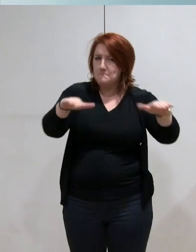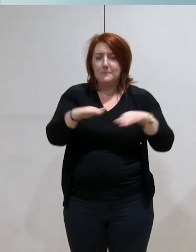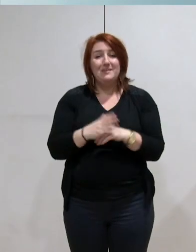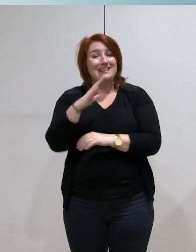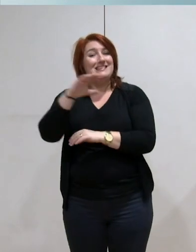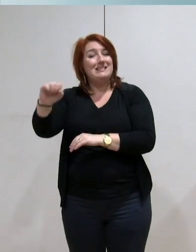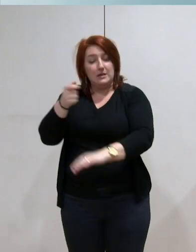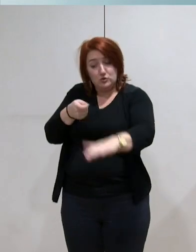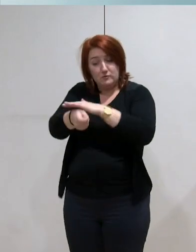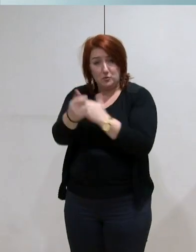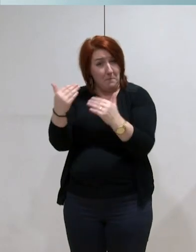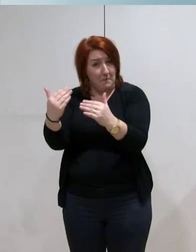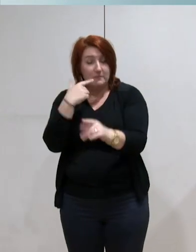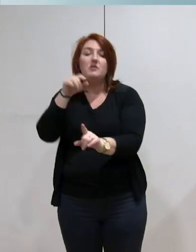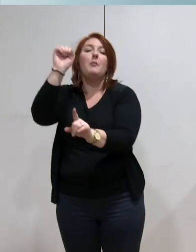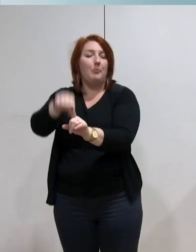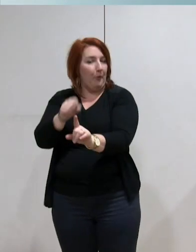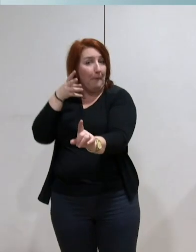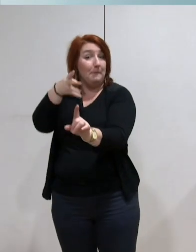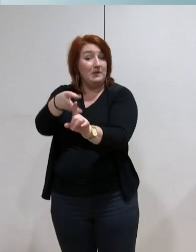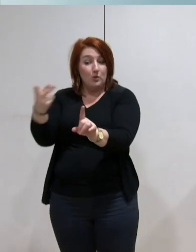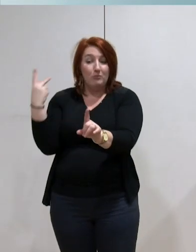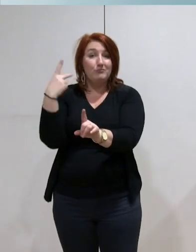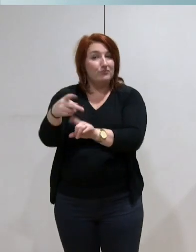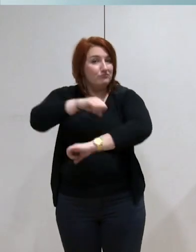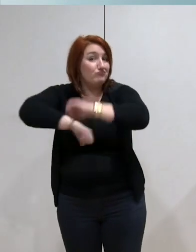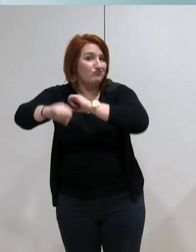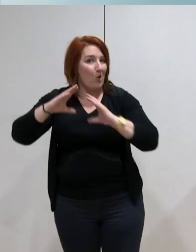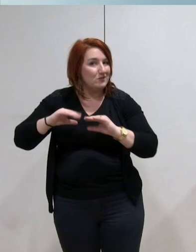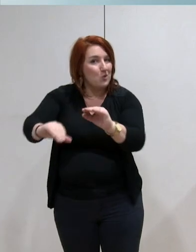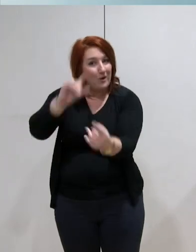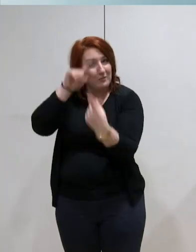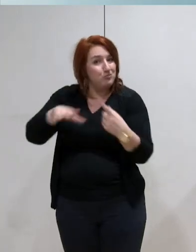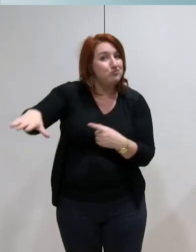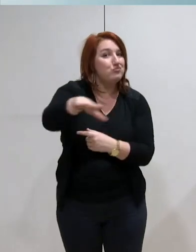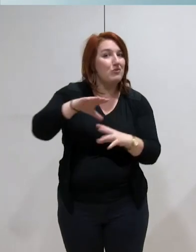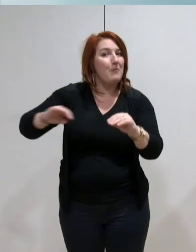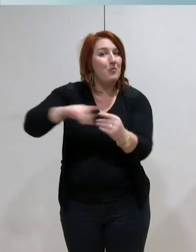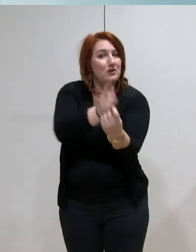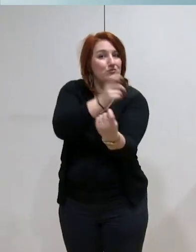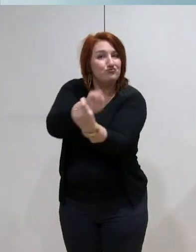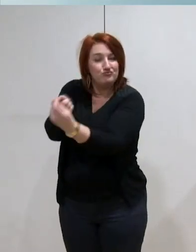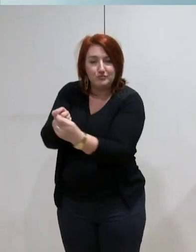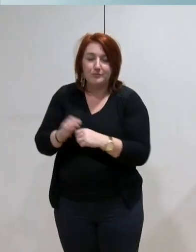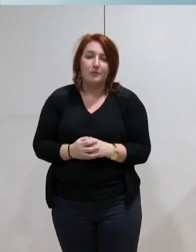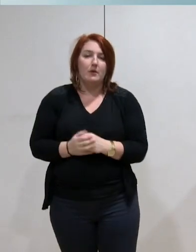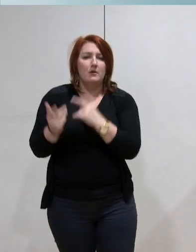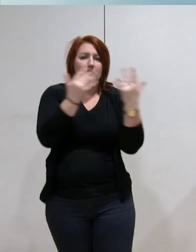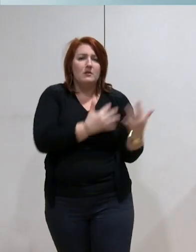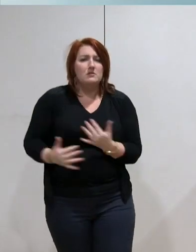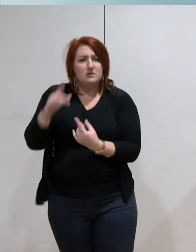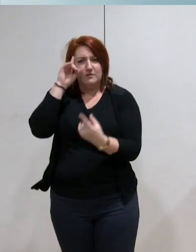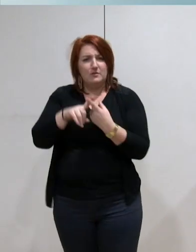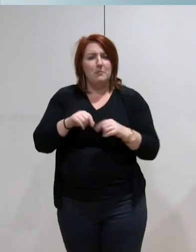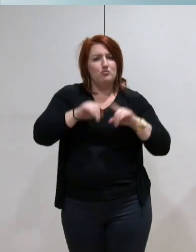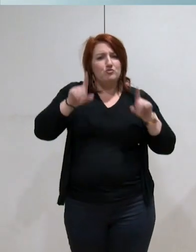lui permettra de poursuivre ses missions au profit la population juste préciser quelques chiffres sur le budget